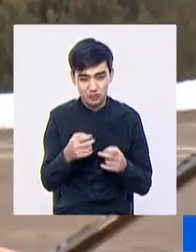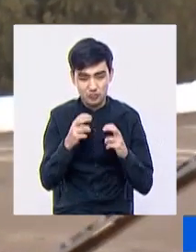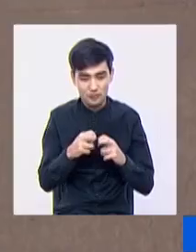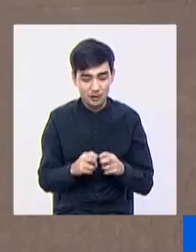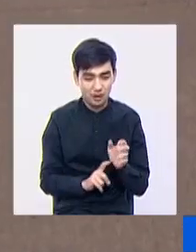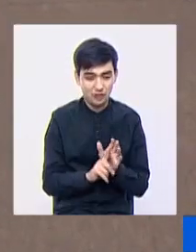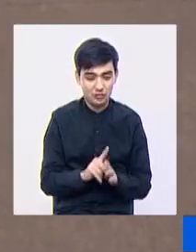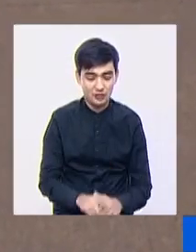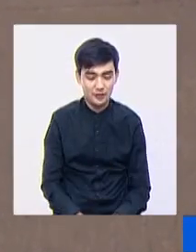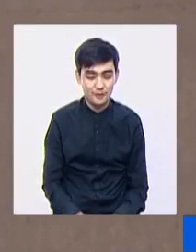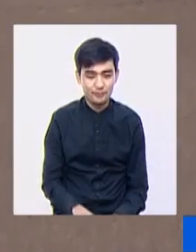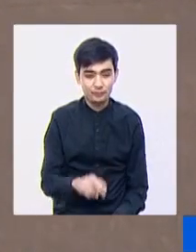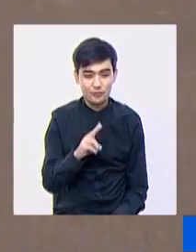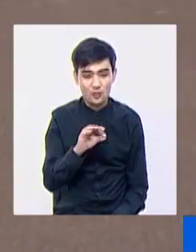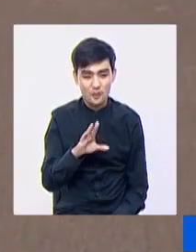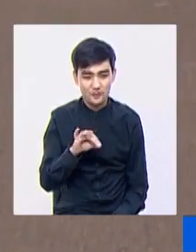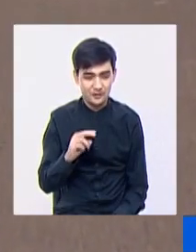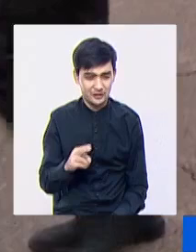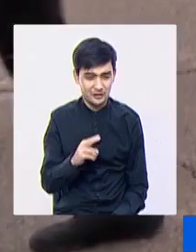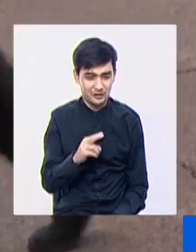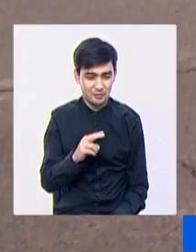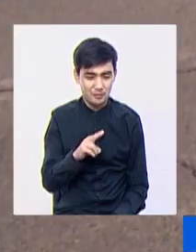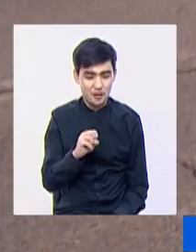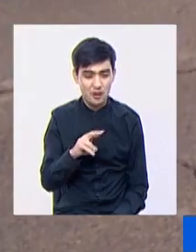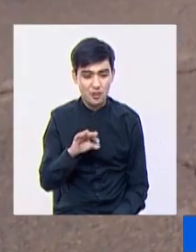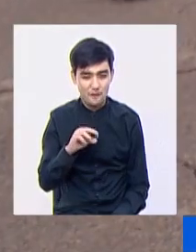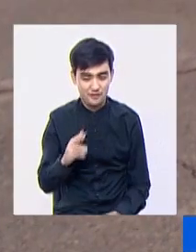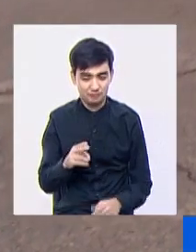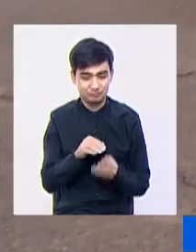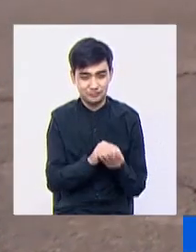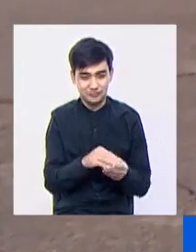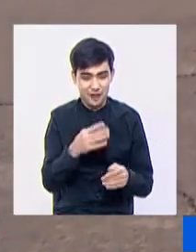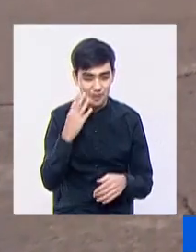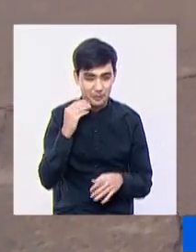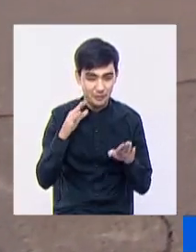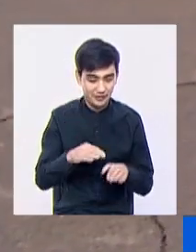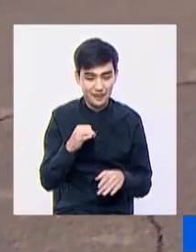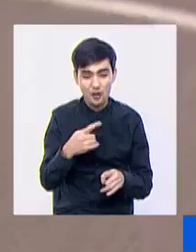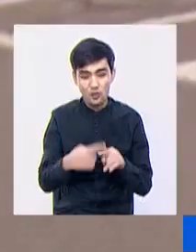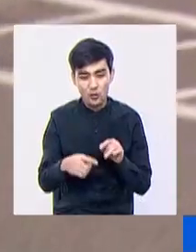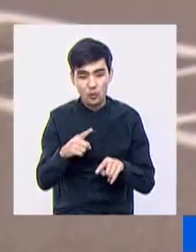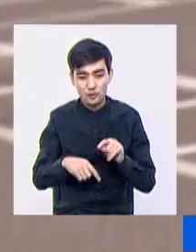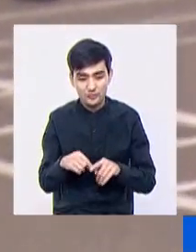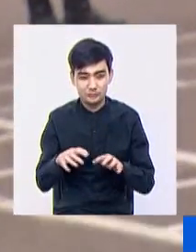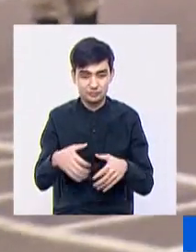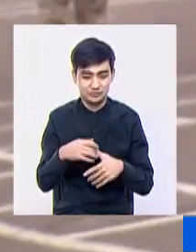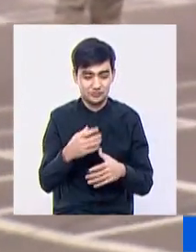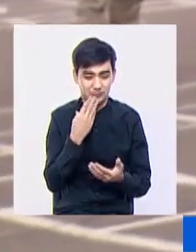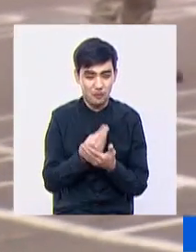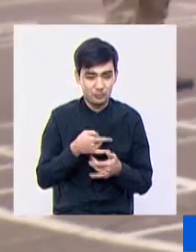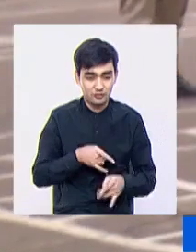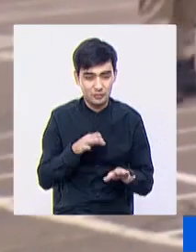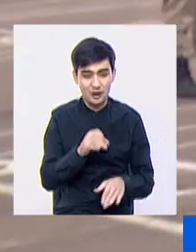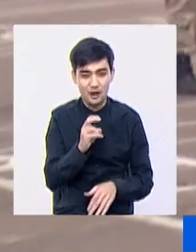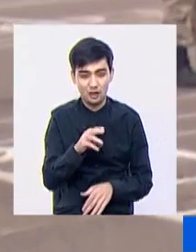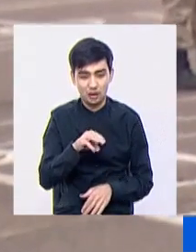жатыр. Полковник Кабдиновты жақындары бүгін Алматыдағы зиратқа жерледі. Ал өзге әскерилердің табытын жақындары марқұмдардың туған жері